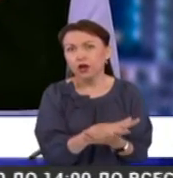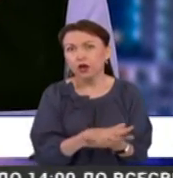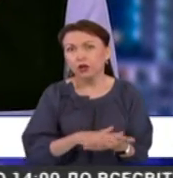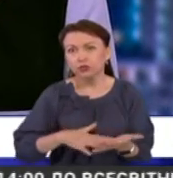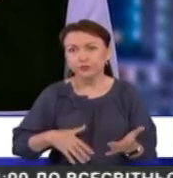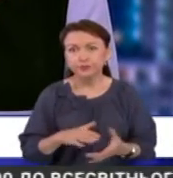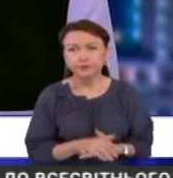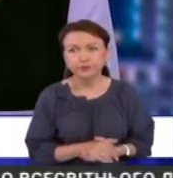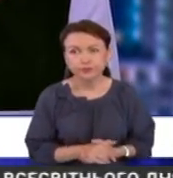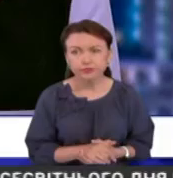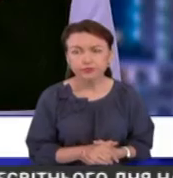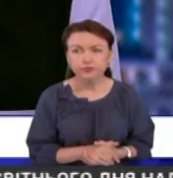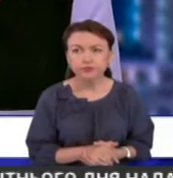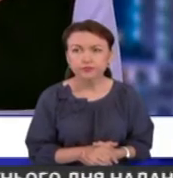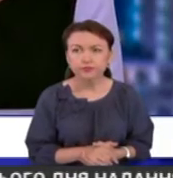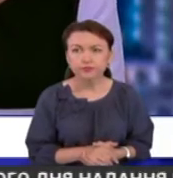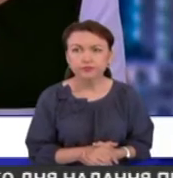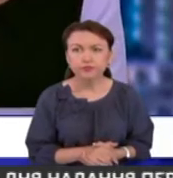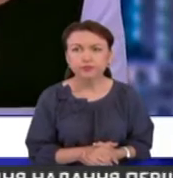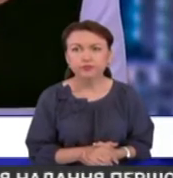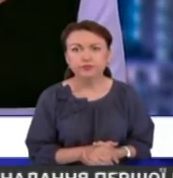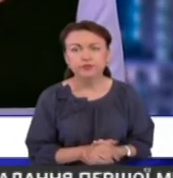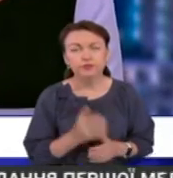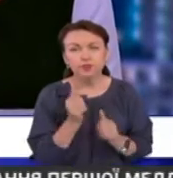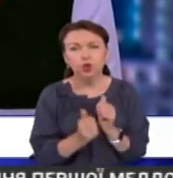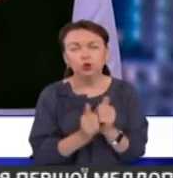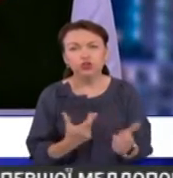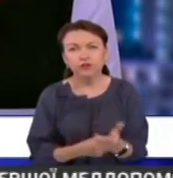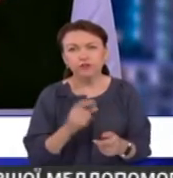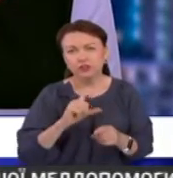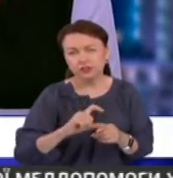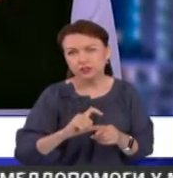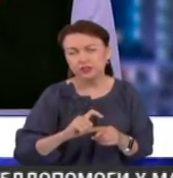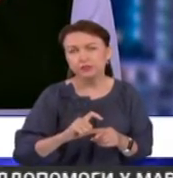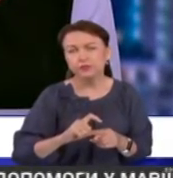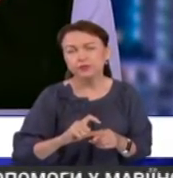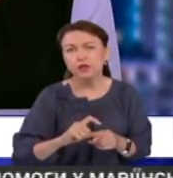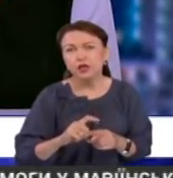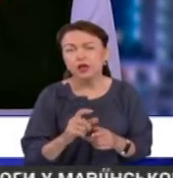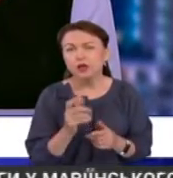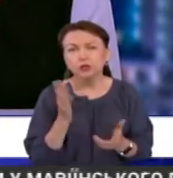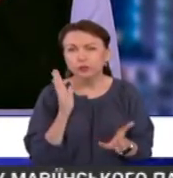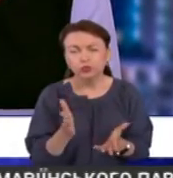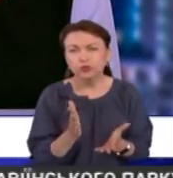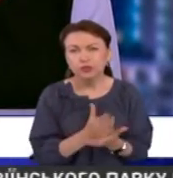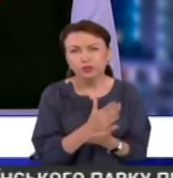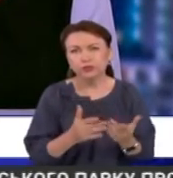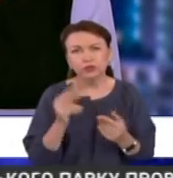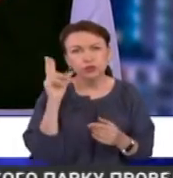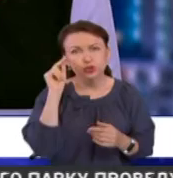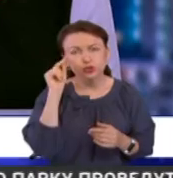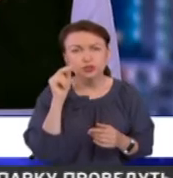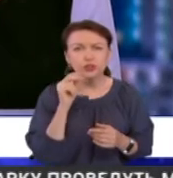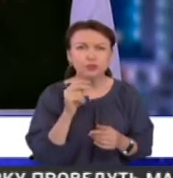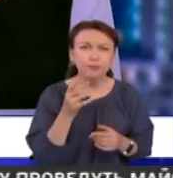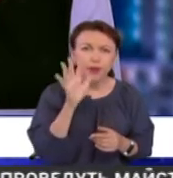потрібно, нагадайте нашим глядачам, тому що тут теж Кожна вакцина має ревакцинацію. в кожної там буде абсолютно різні терміни, десь 5, десь